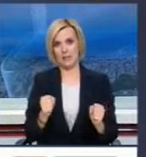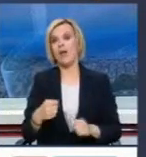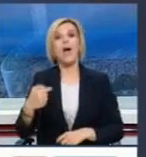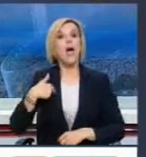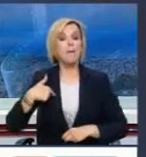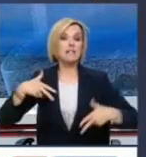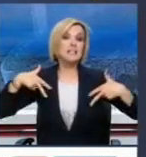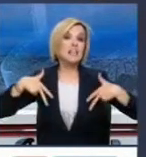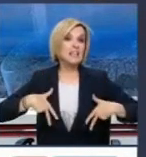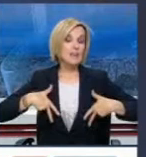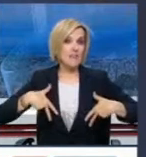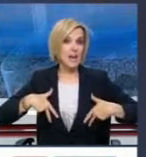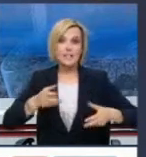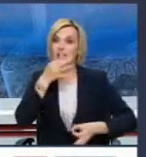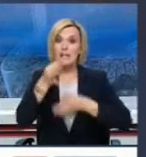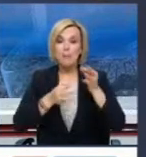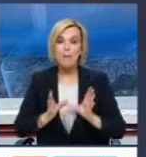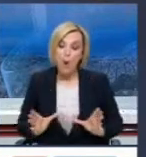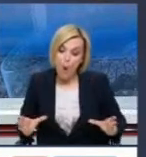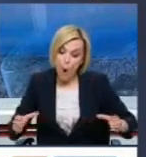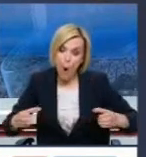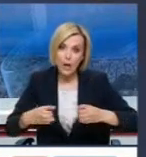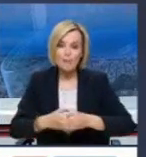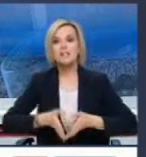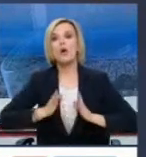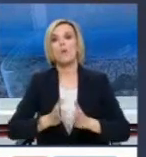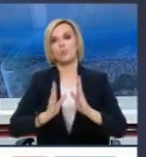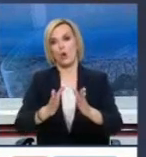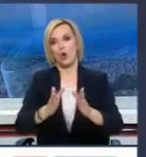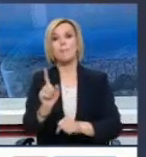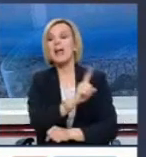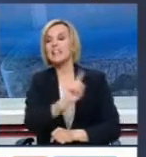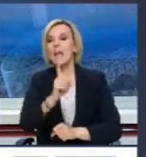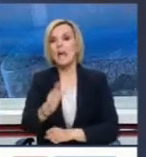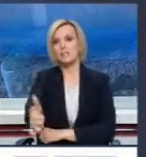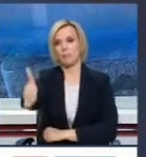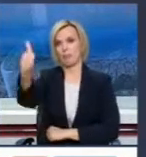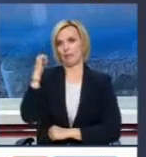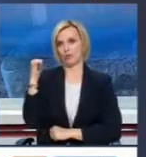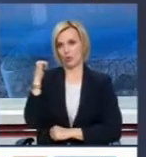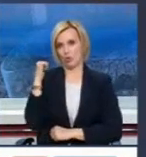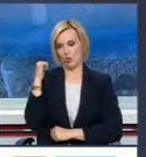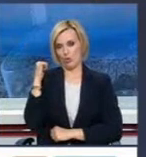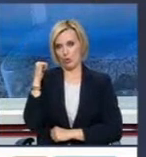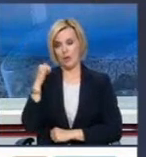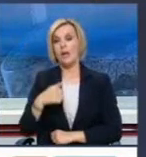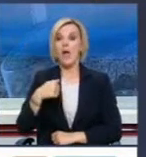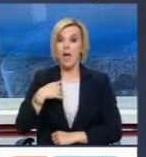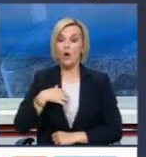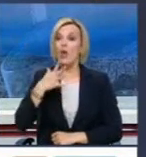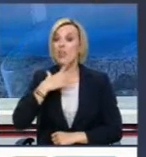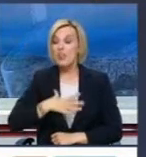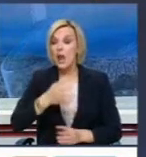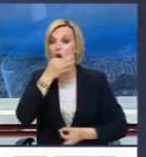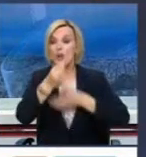κυβερνήσεως παραμένει: όλοι μαζί θα πάμε μπροστά και κανένας δεν μένει πίσω. Εδώ οφείλω να δώσω μια